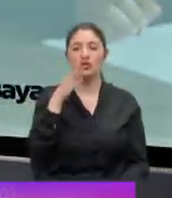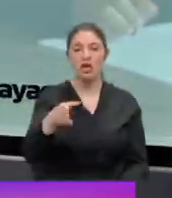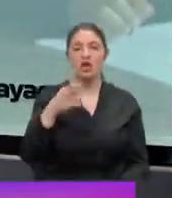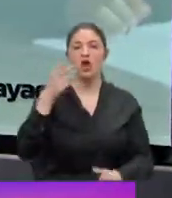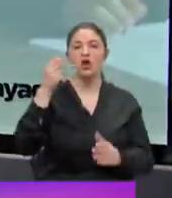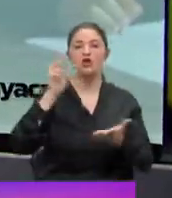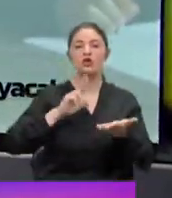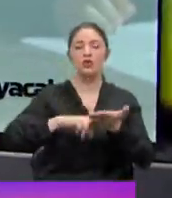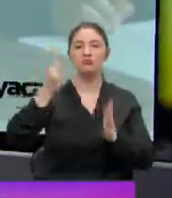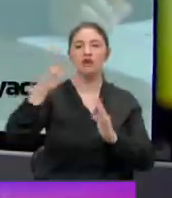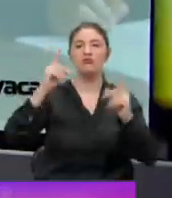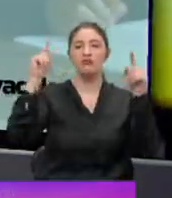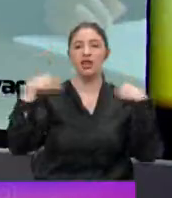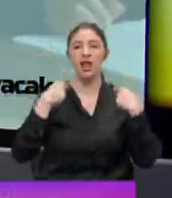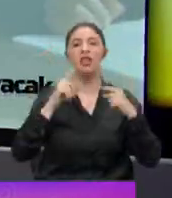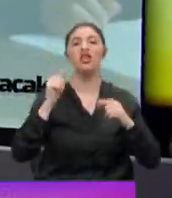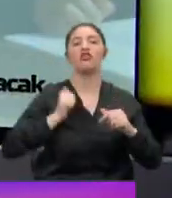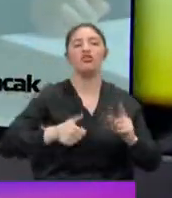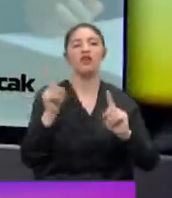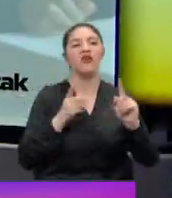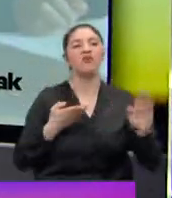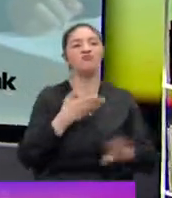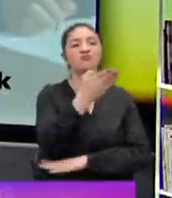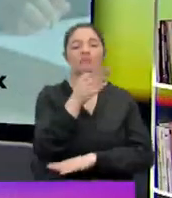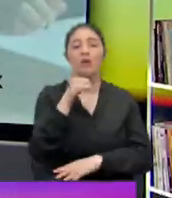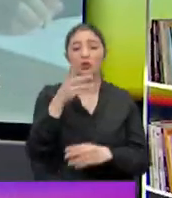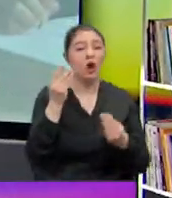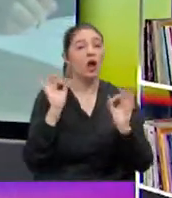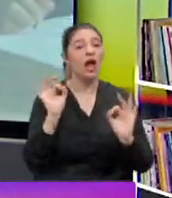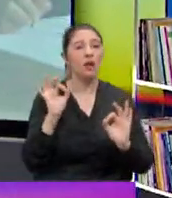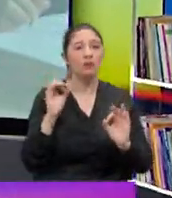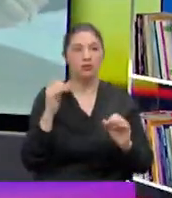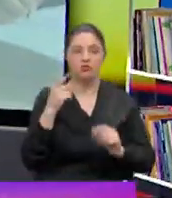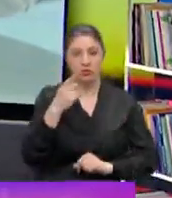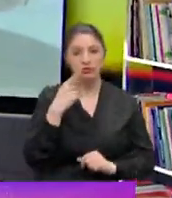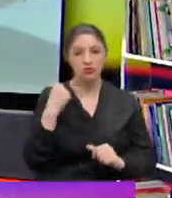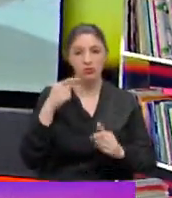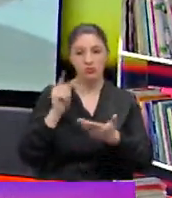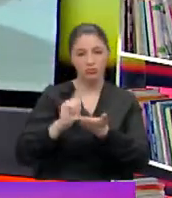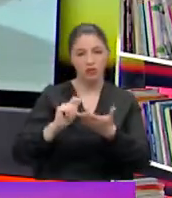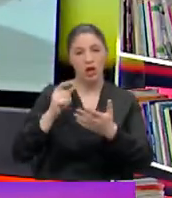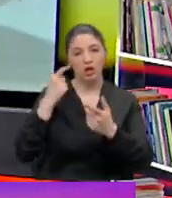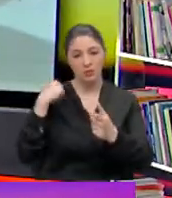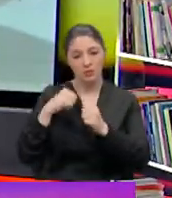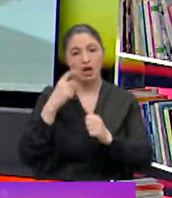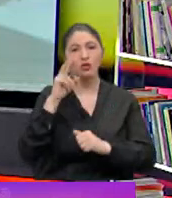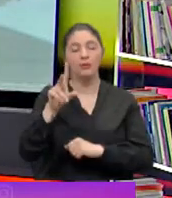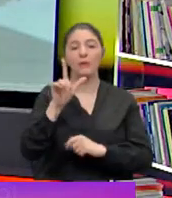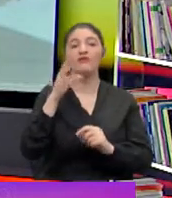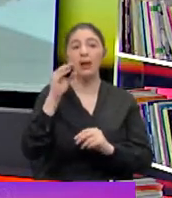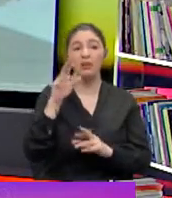yönetim kurulundan aldığı yetkiyle birlikte Danıştay'a dava açtı. Çok önemlidir. Altını çizmemiz gerekiyor. Bir başkası Fenerbahçe